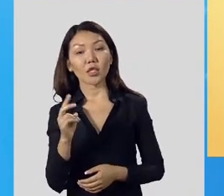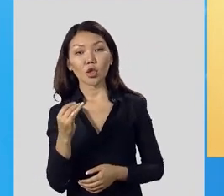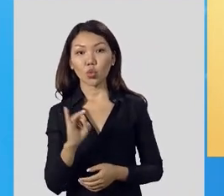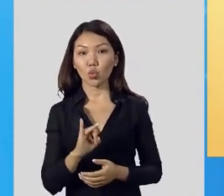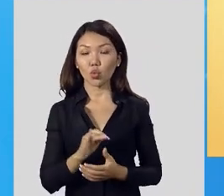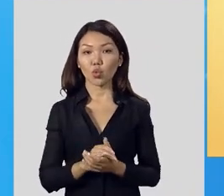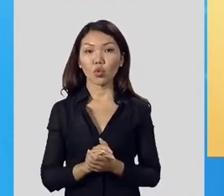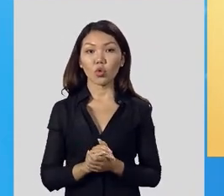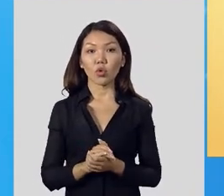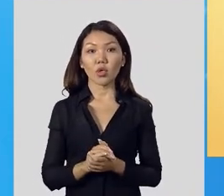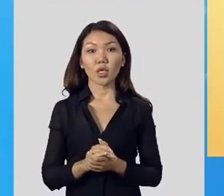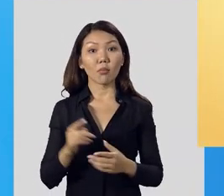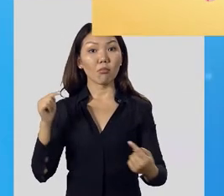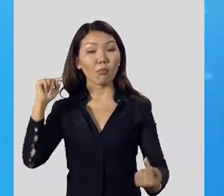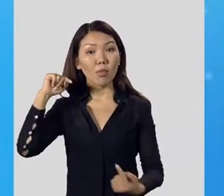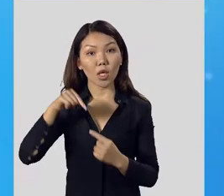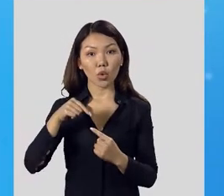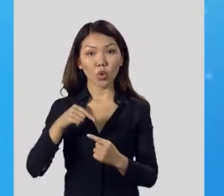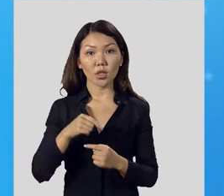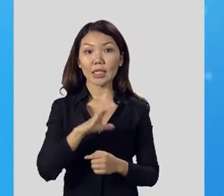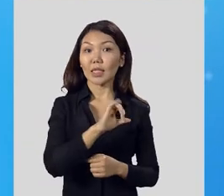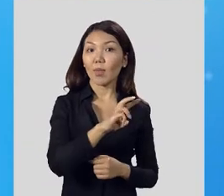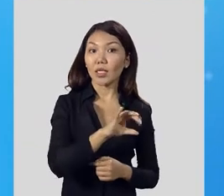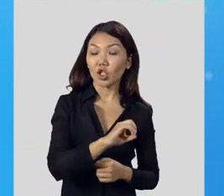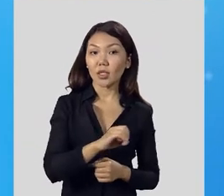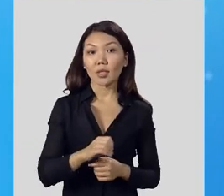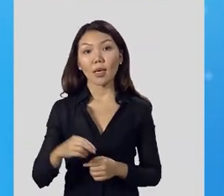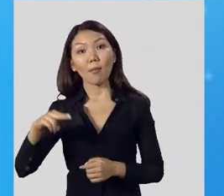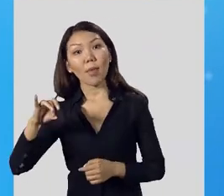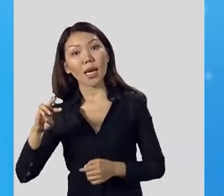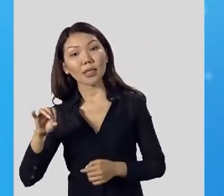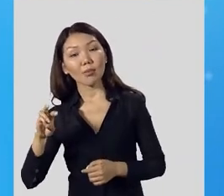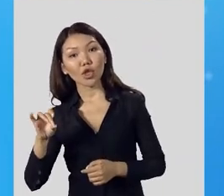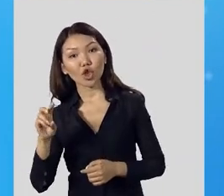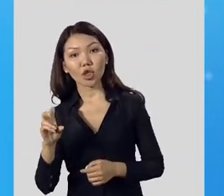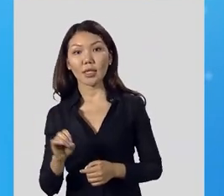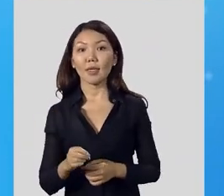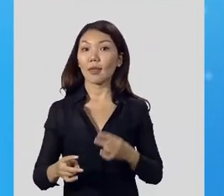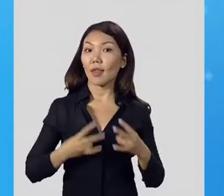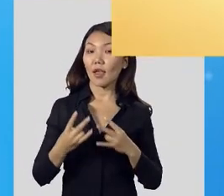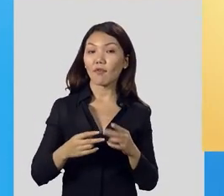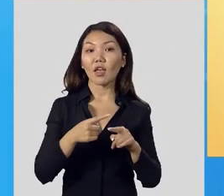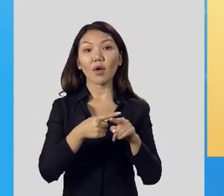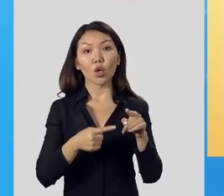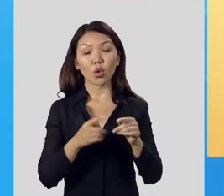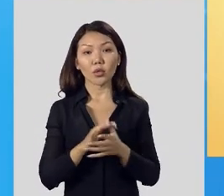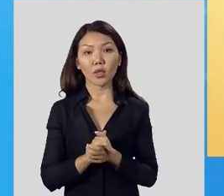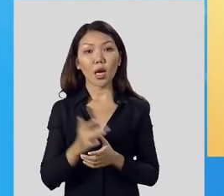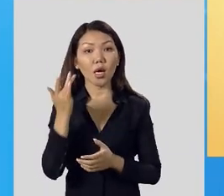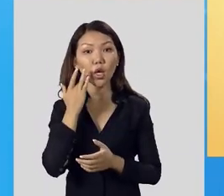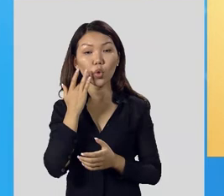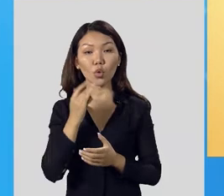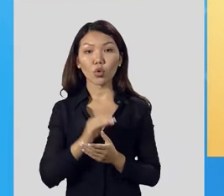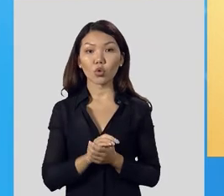ним подходят как симпатические, так и парасимпатические нервные волокна,